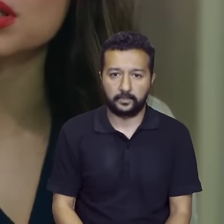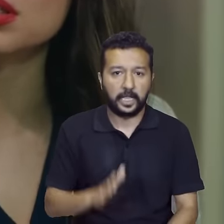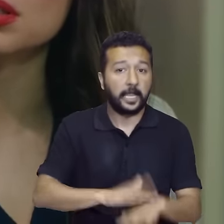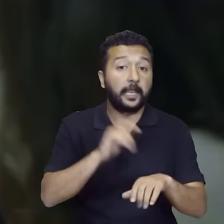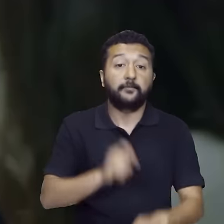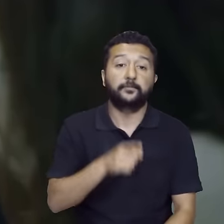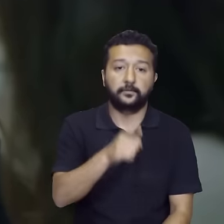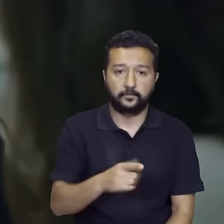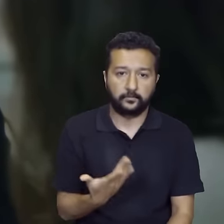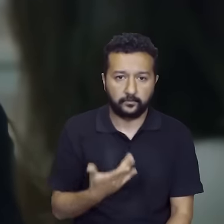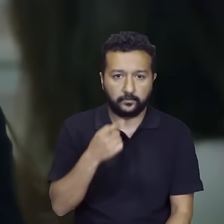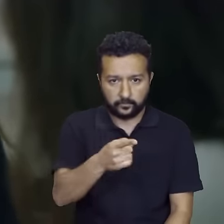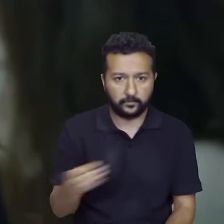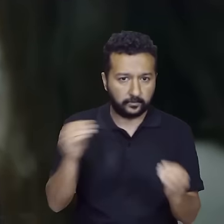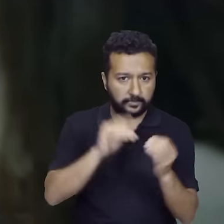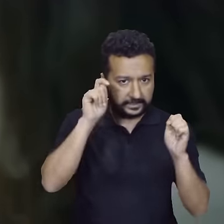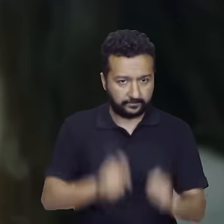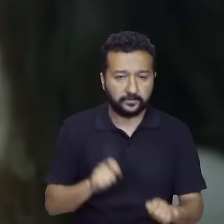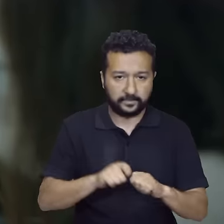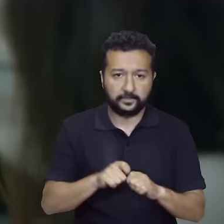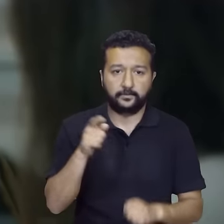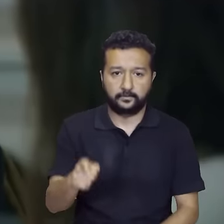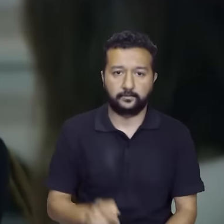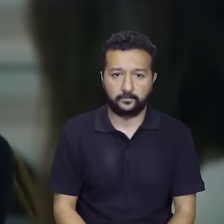Ne yapacaksın? Cürmü meşrut yapacağım.